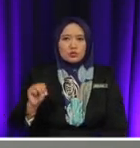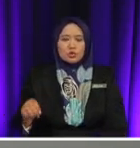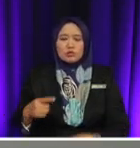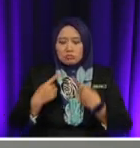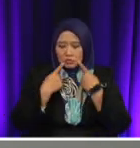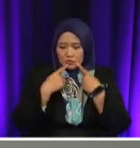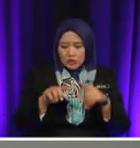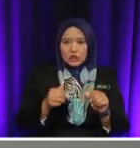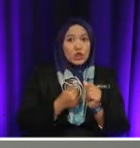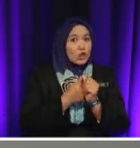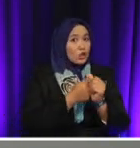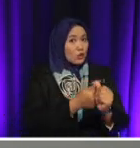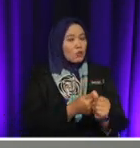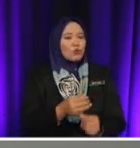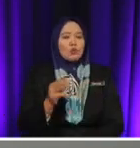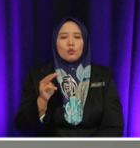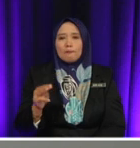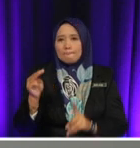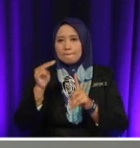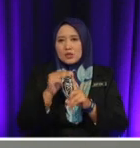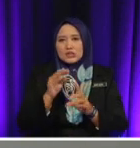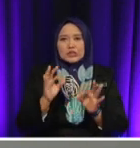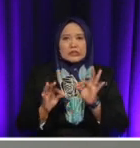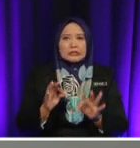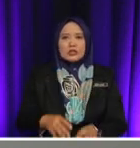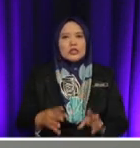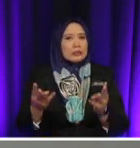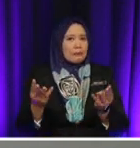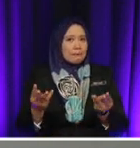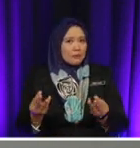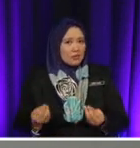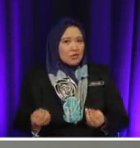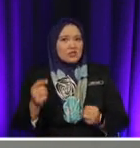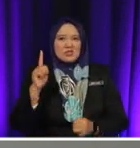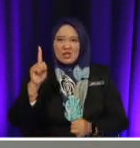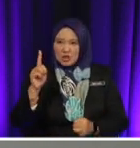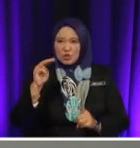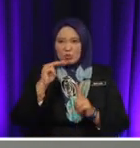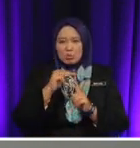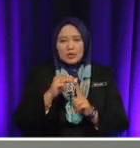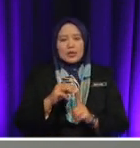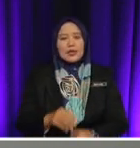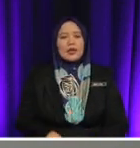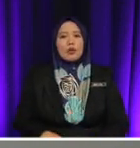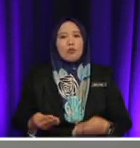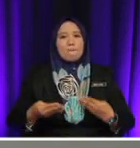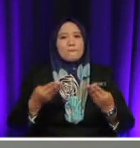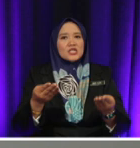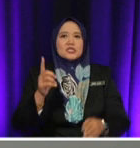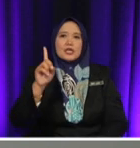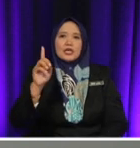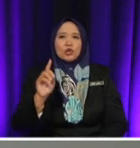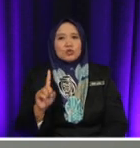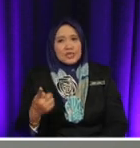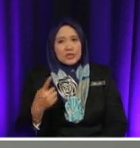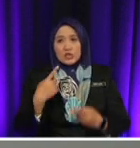berdasarkan markah kalau dia minta satu markah Maksudnya satu Po yang kita boleh berikan oke at least satu poin lah